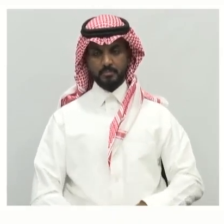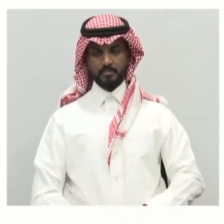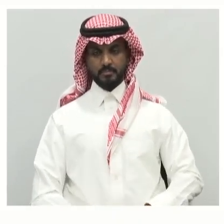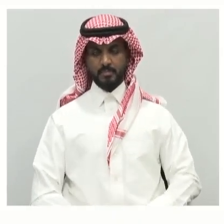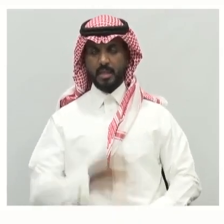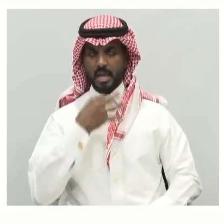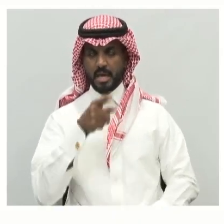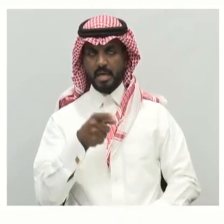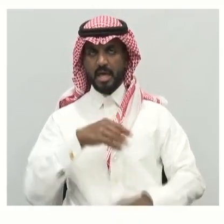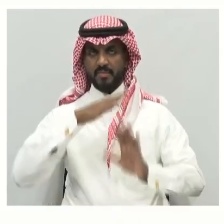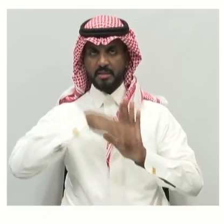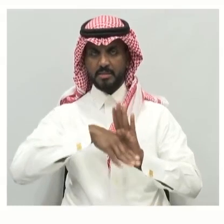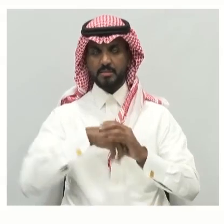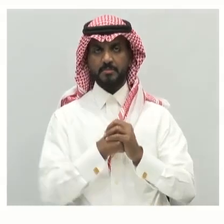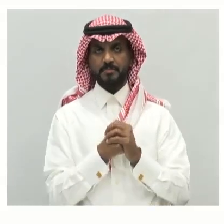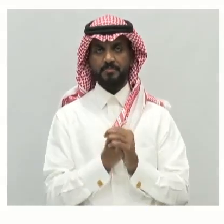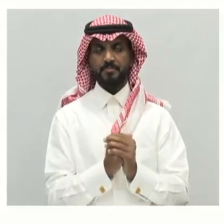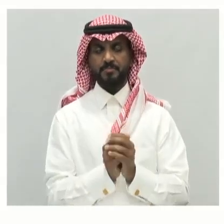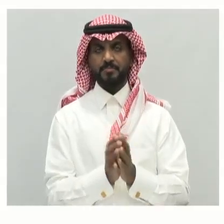نقرا هذا النص